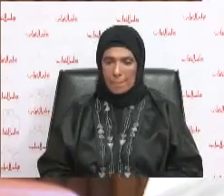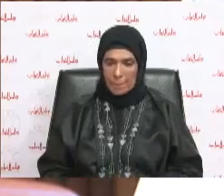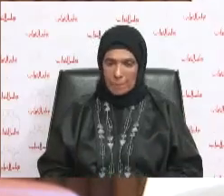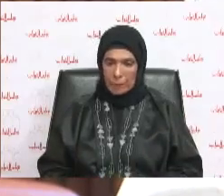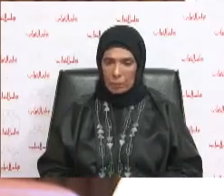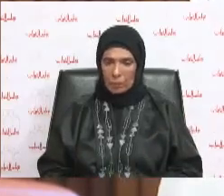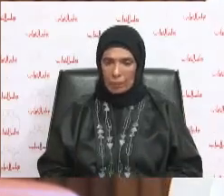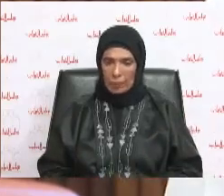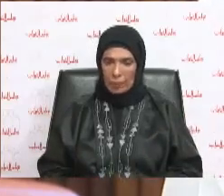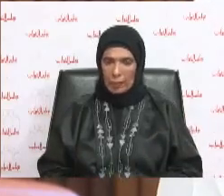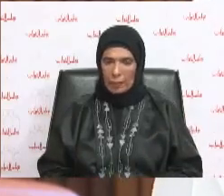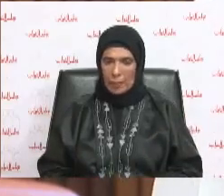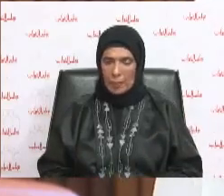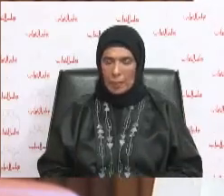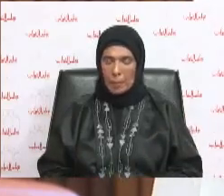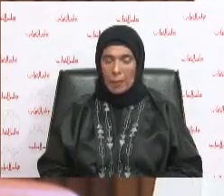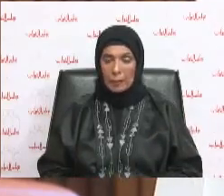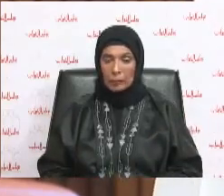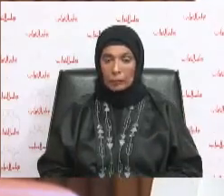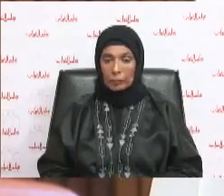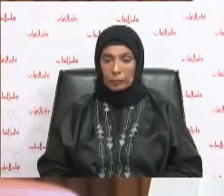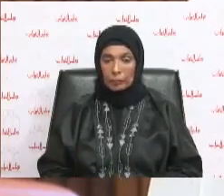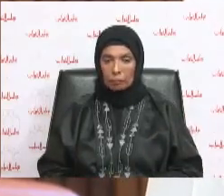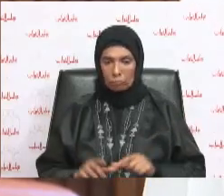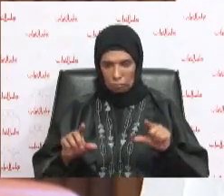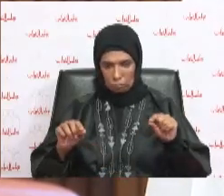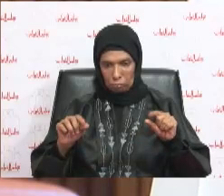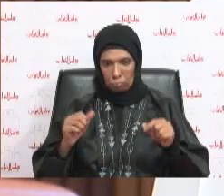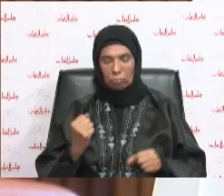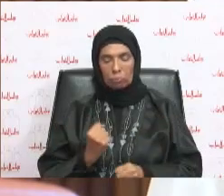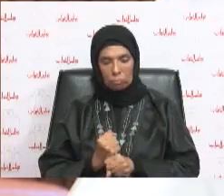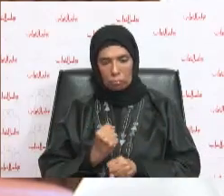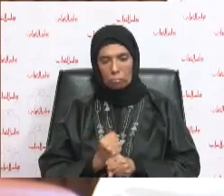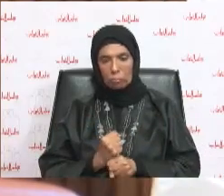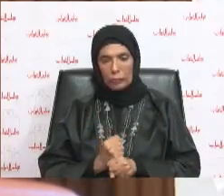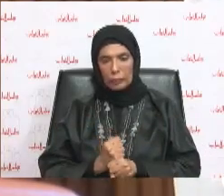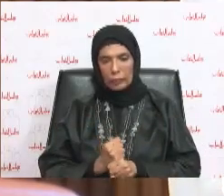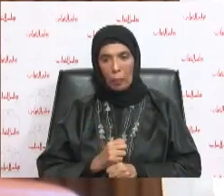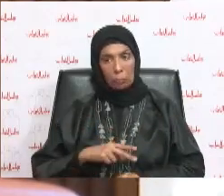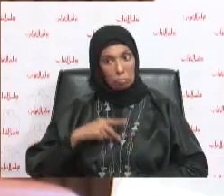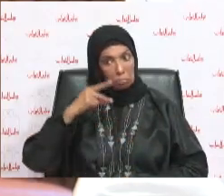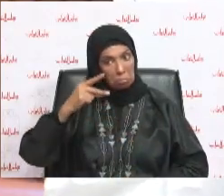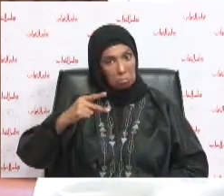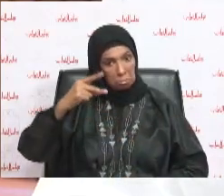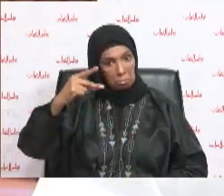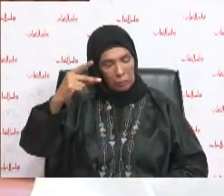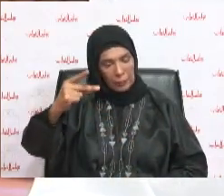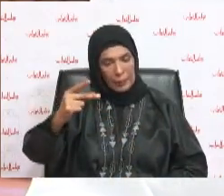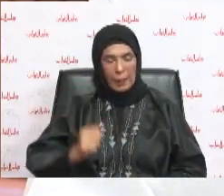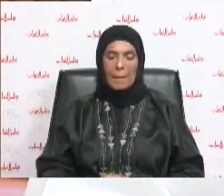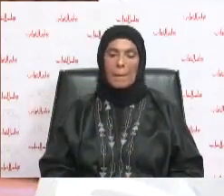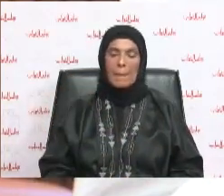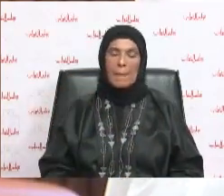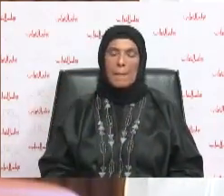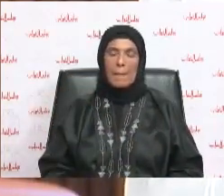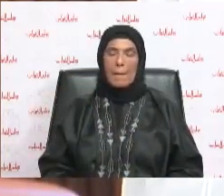اساس اختصار الاراضي ولكن شيء جيد وممتاز وطموح. ولكن هناك بعد ايضا عندنا